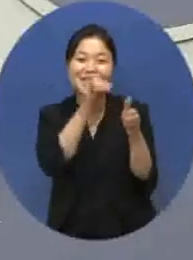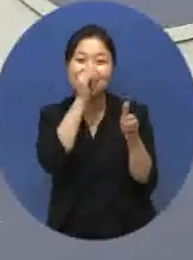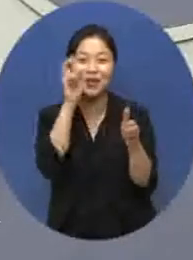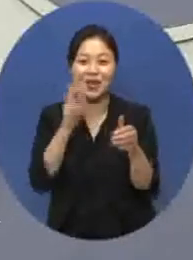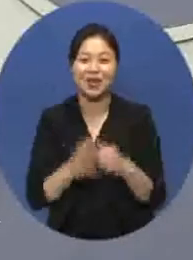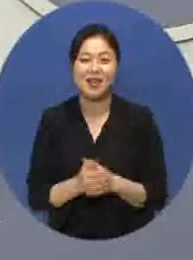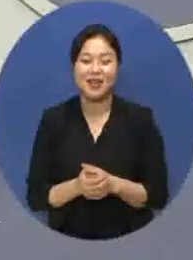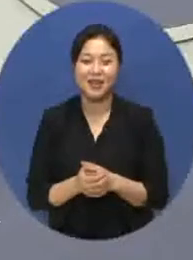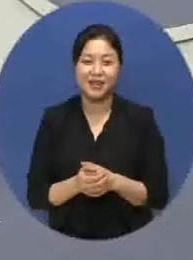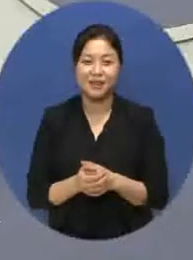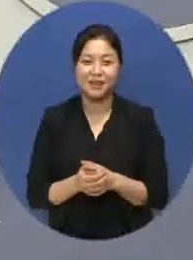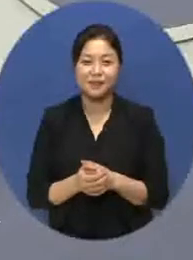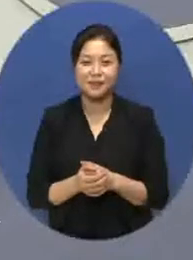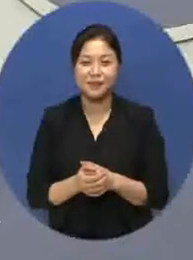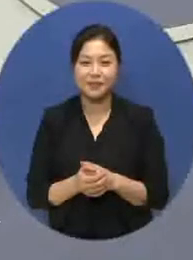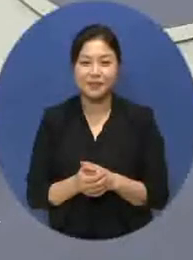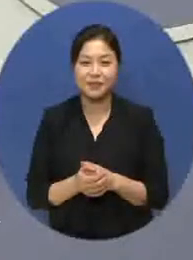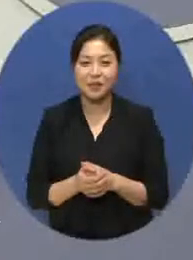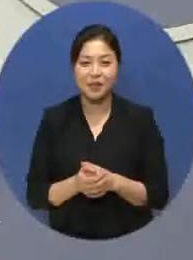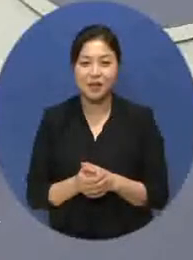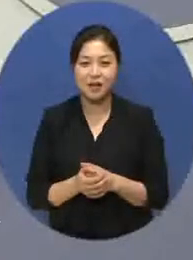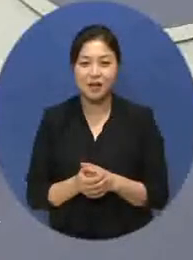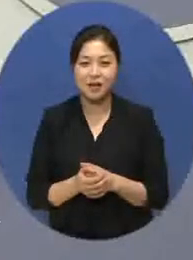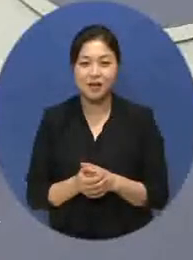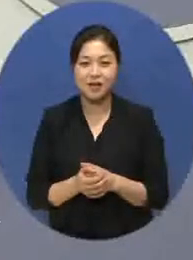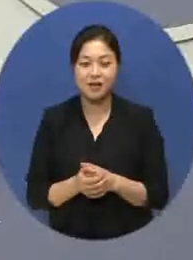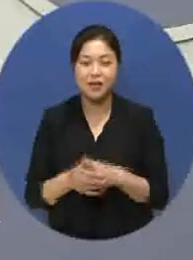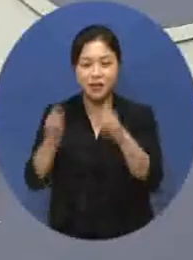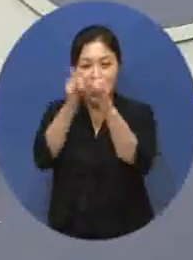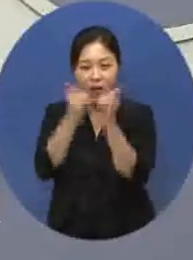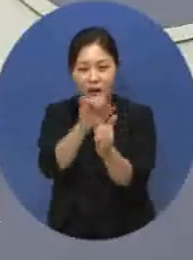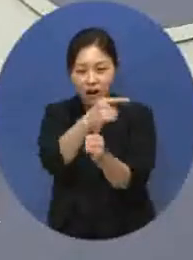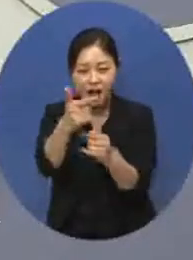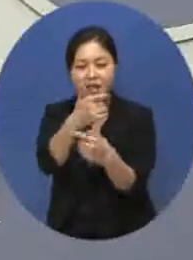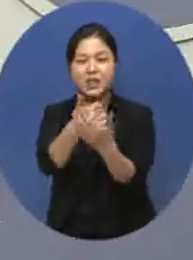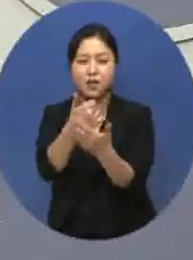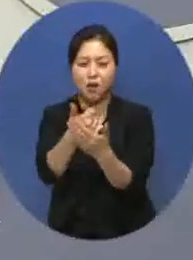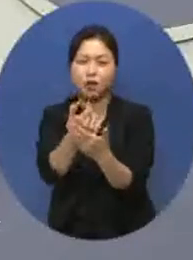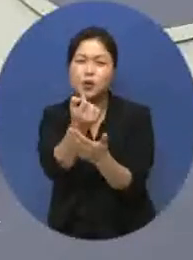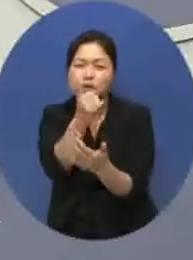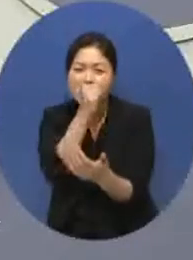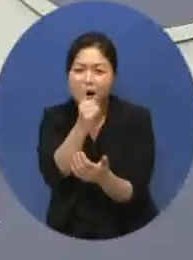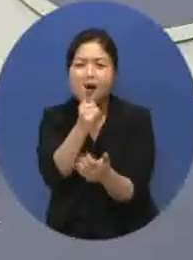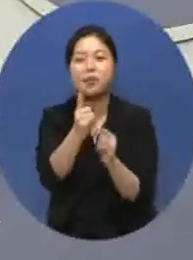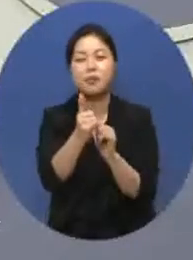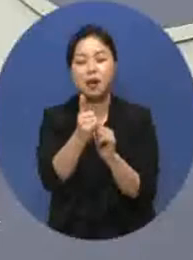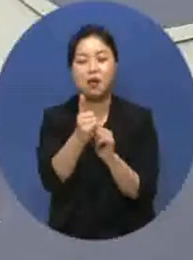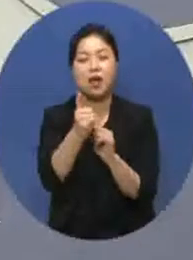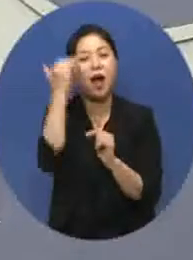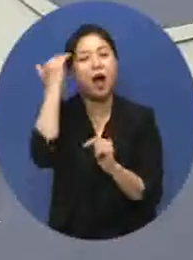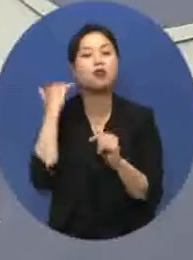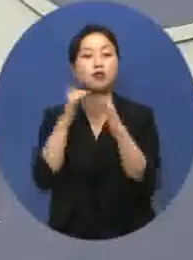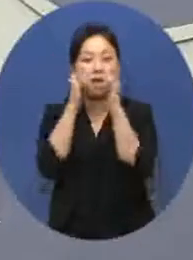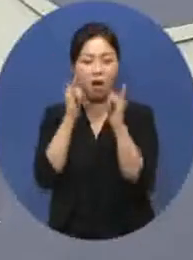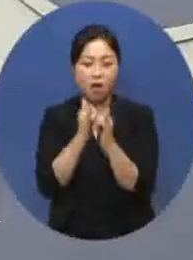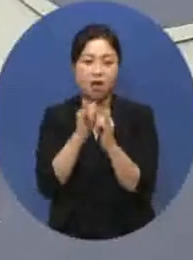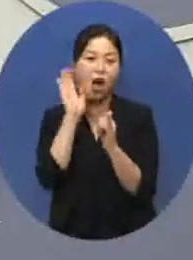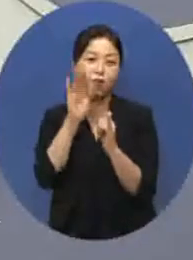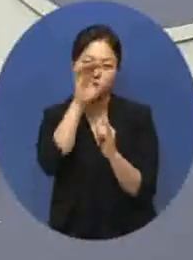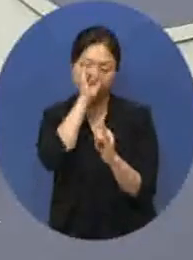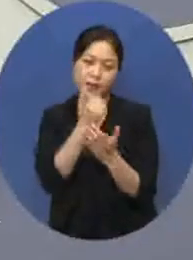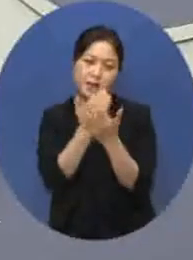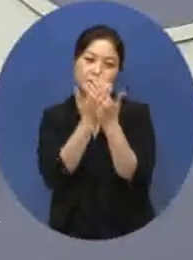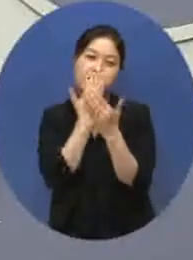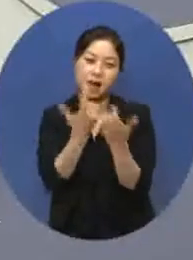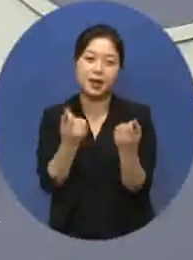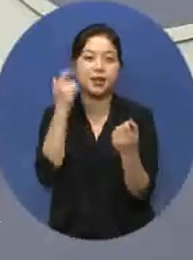앞에 말씀드린 것처럼 사회적으로 그런 부분만 좀 보완을 하면 아마 우리 사회는 좋은 사회가 될 수